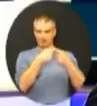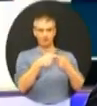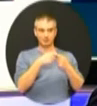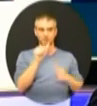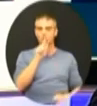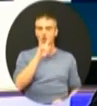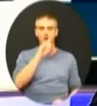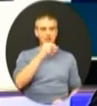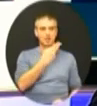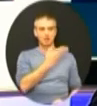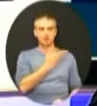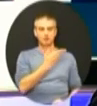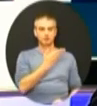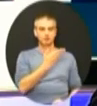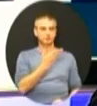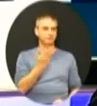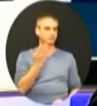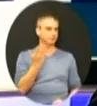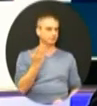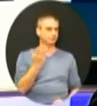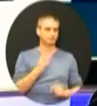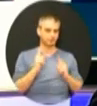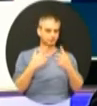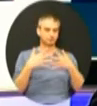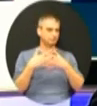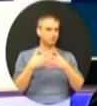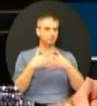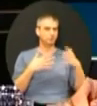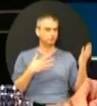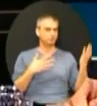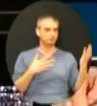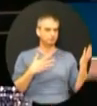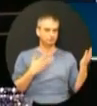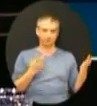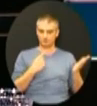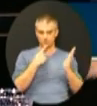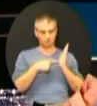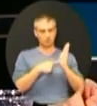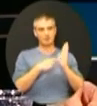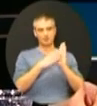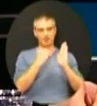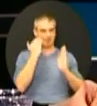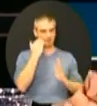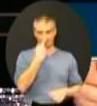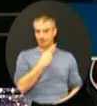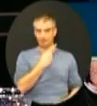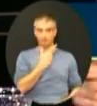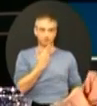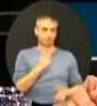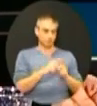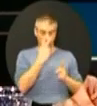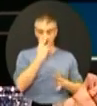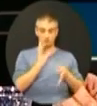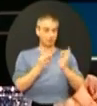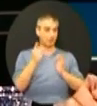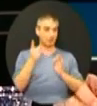הכנסת אוחנה עלנו של מה שקורה בארצות הברית הרי המודל האמריקאי שבו כמו שראינו